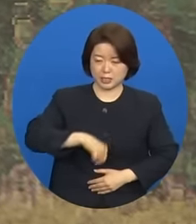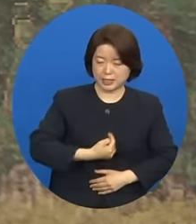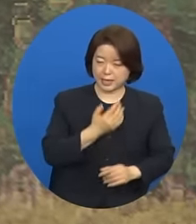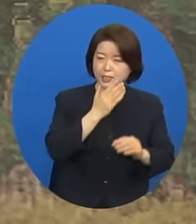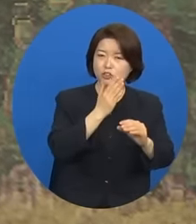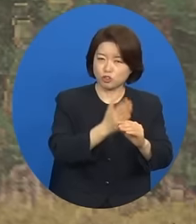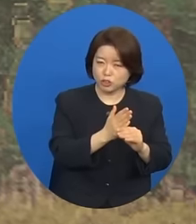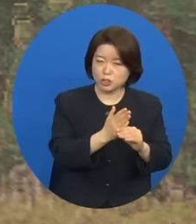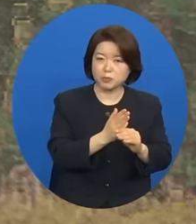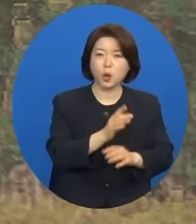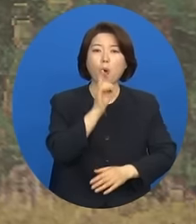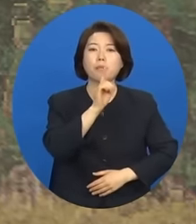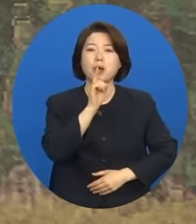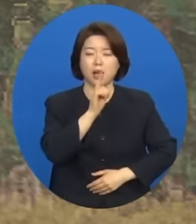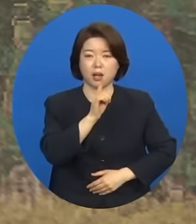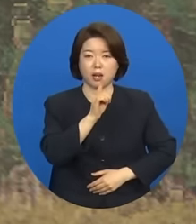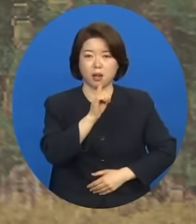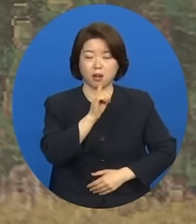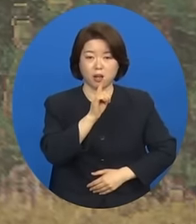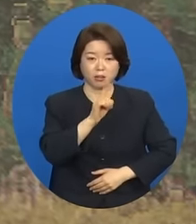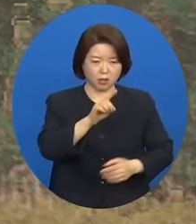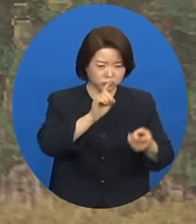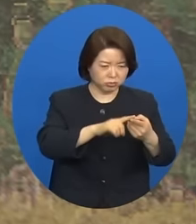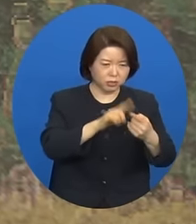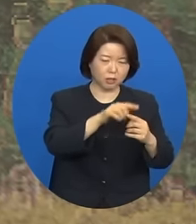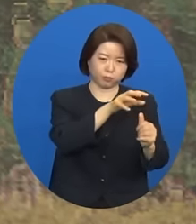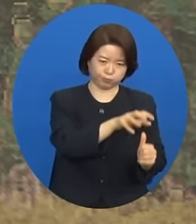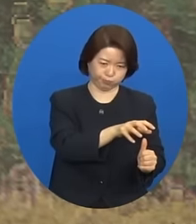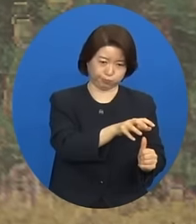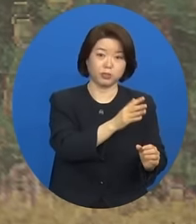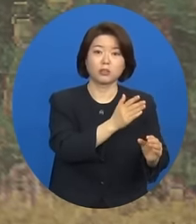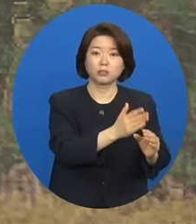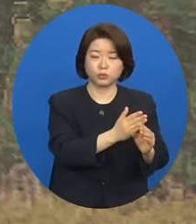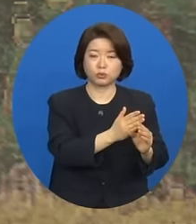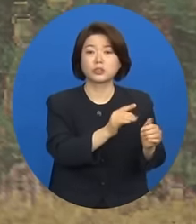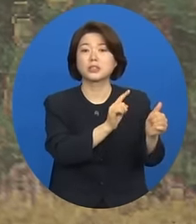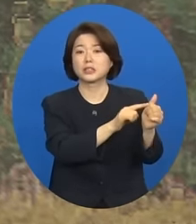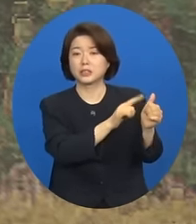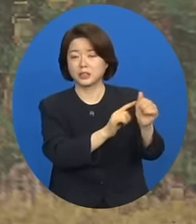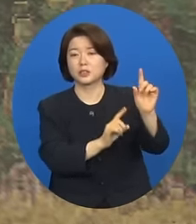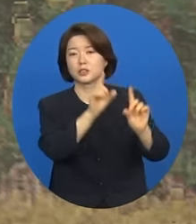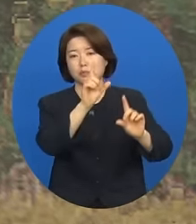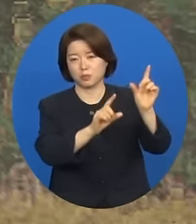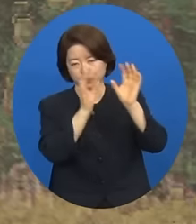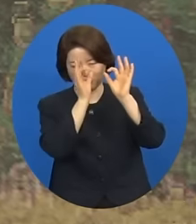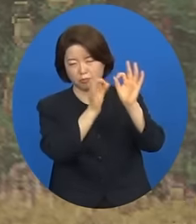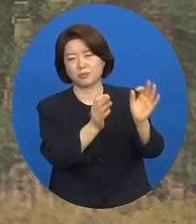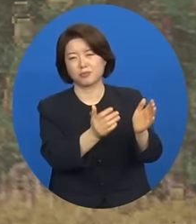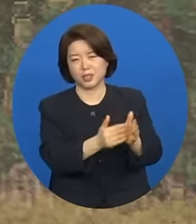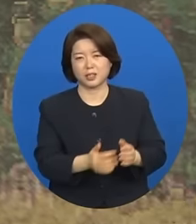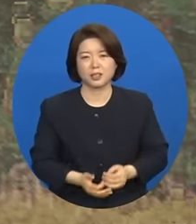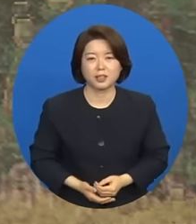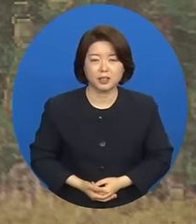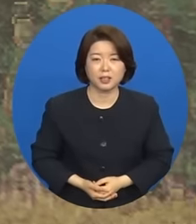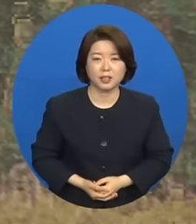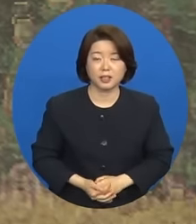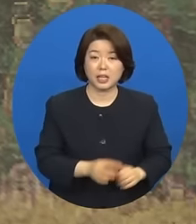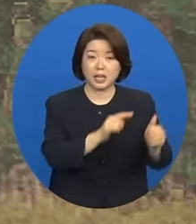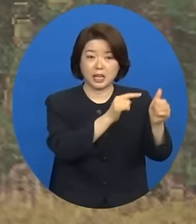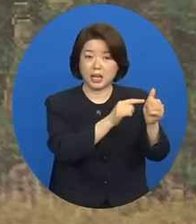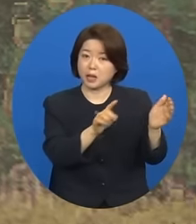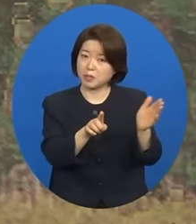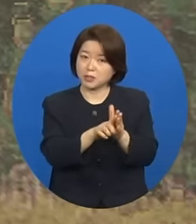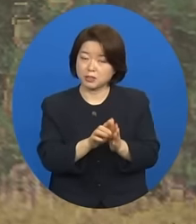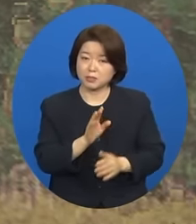중심적인 언어에서 벗어나고 있지 못하는 라반의 모습을 보게 돼요. 여러분, 라반은 신앙인일까요?